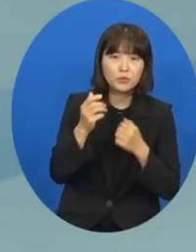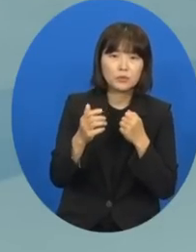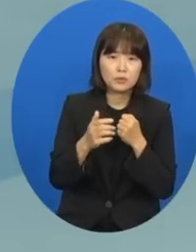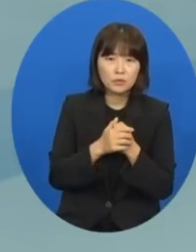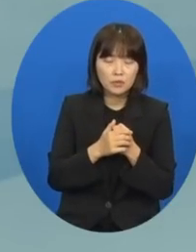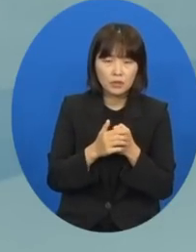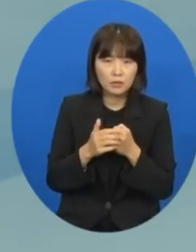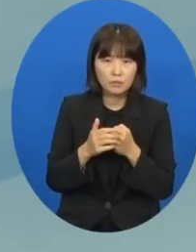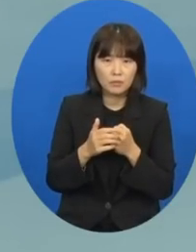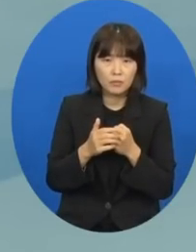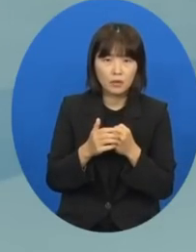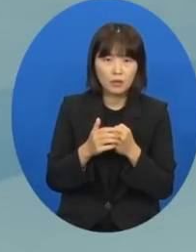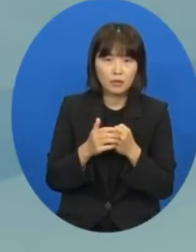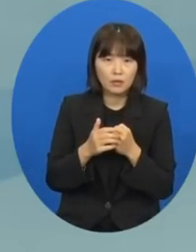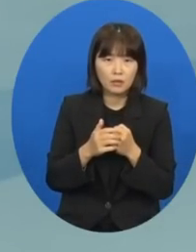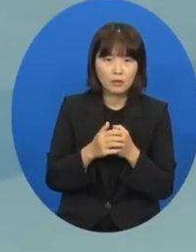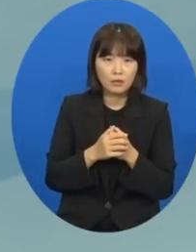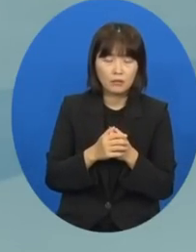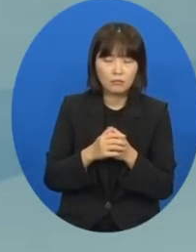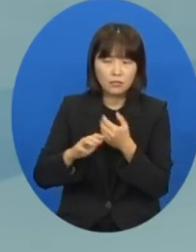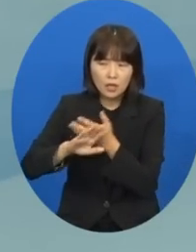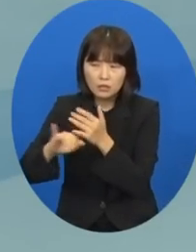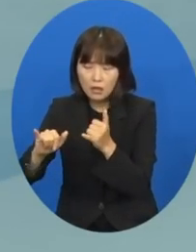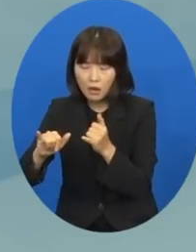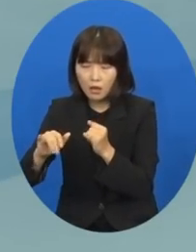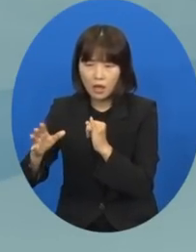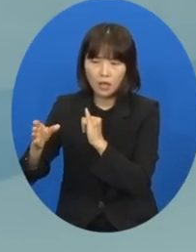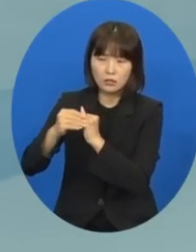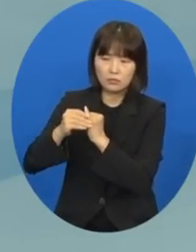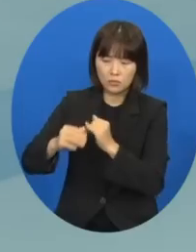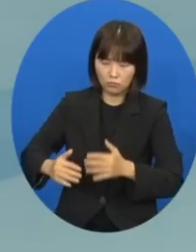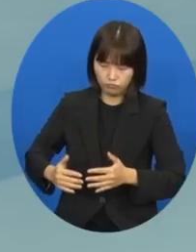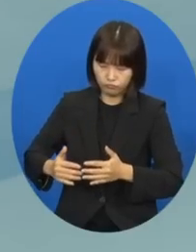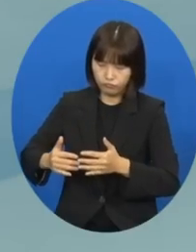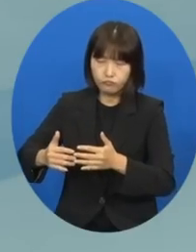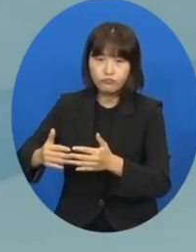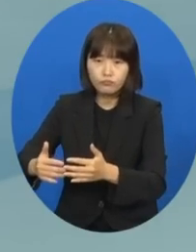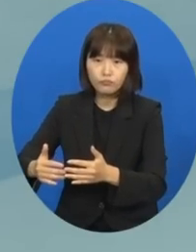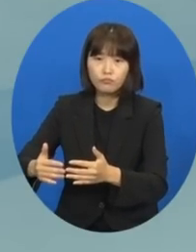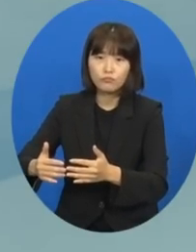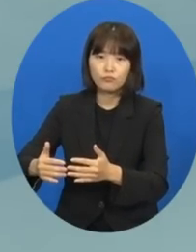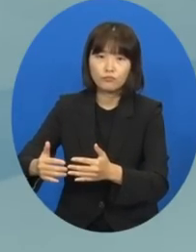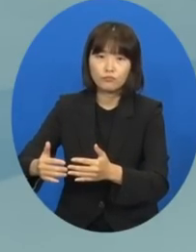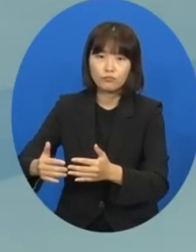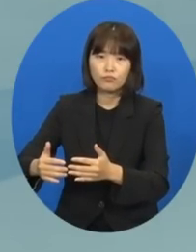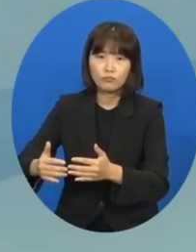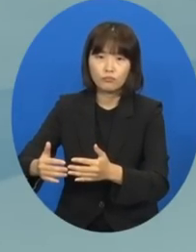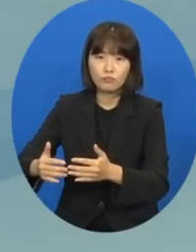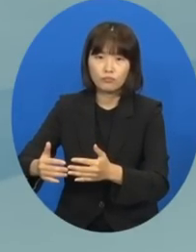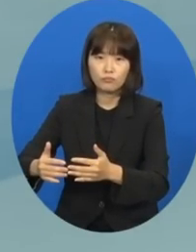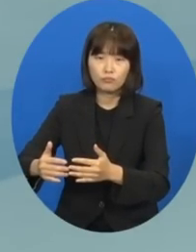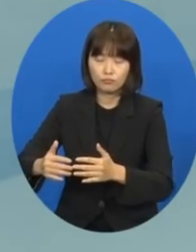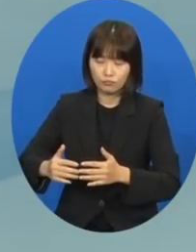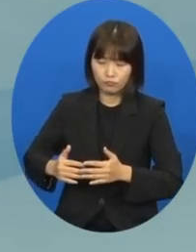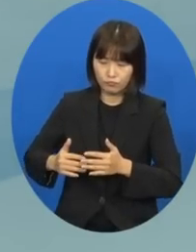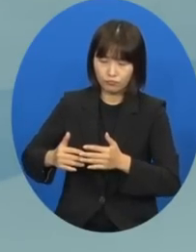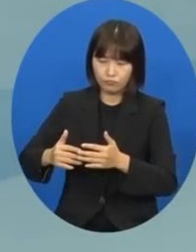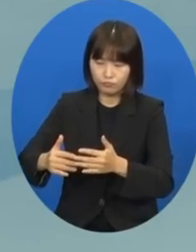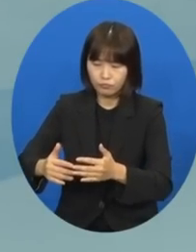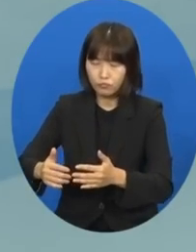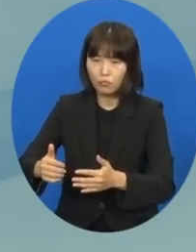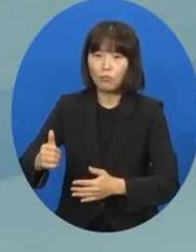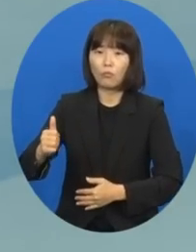했습니다. 배가 나오기 시작하잖아요. 그래서 배가 나오면 어떻게 돼요? 자연스럽게 등이 뒤로 젖혀지잖아요.